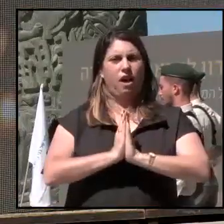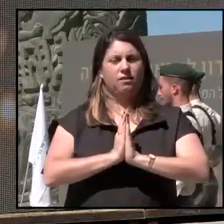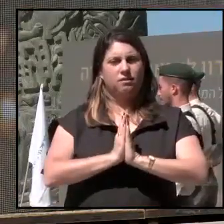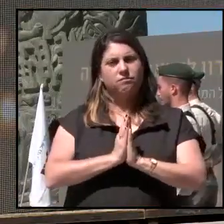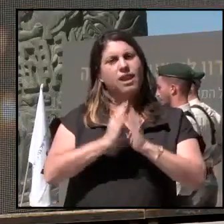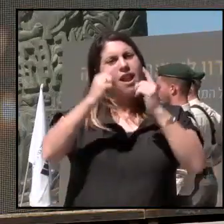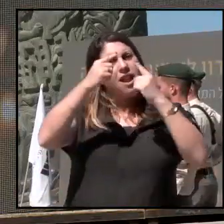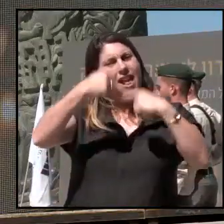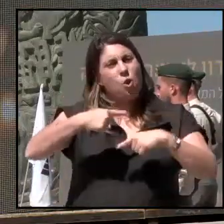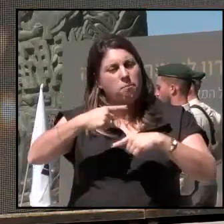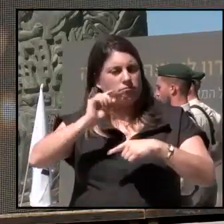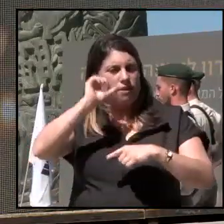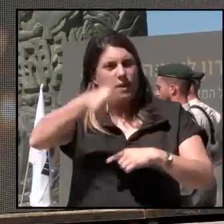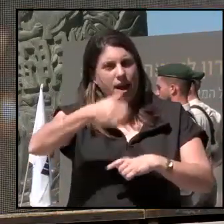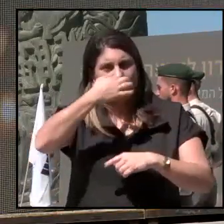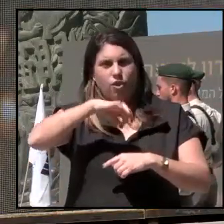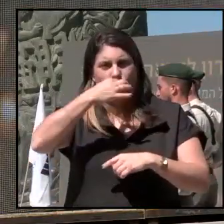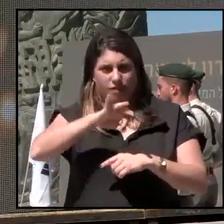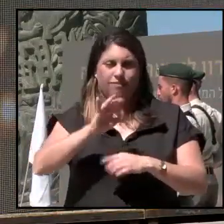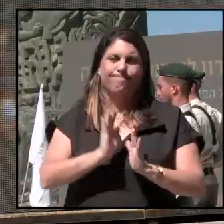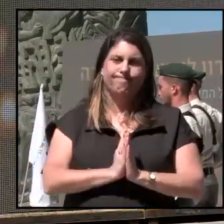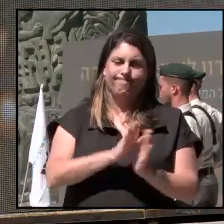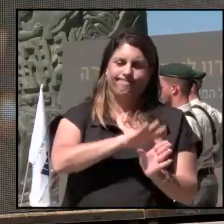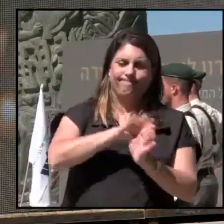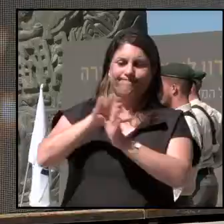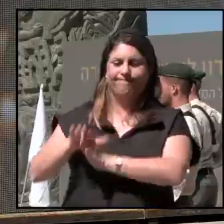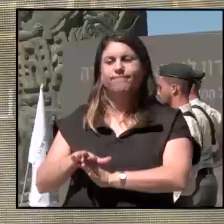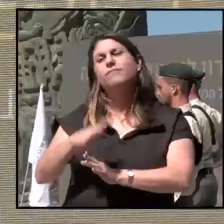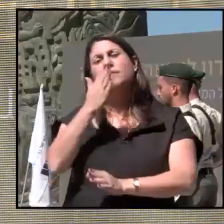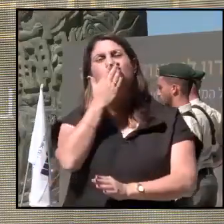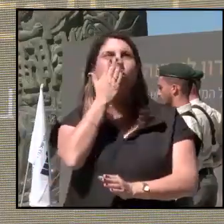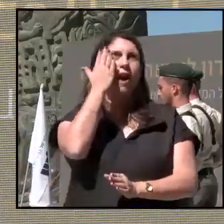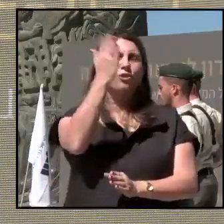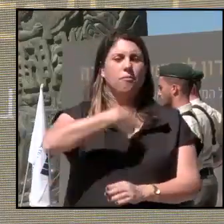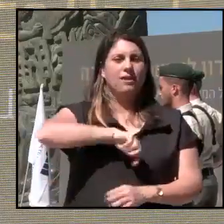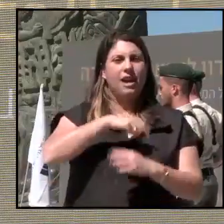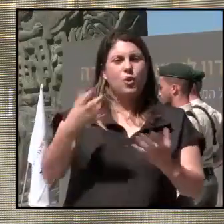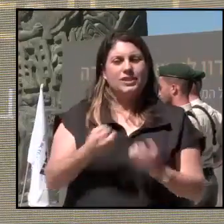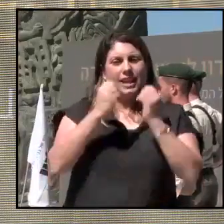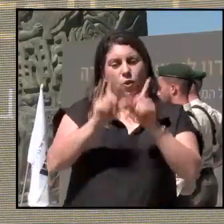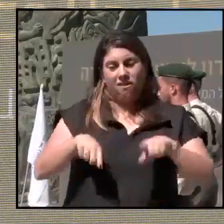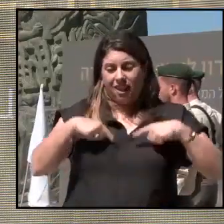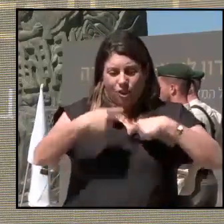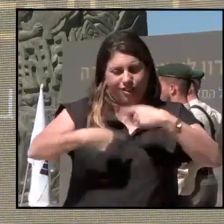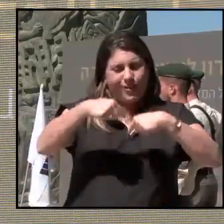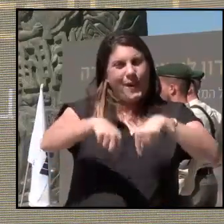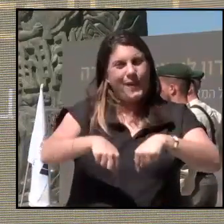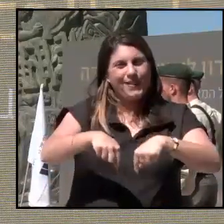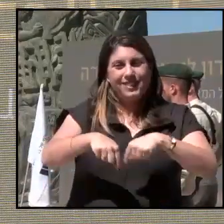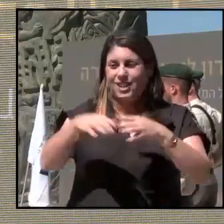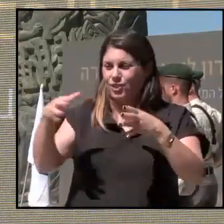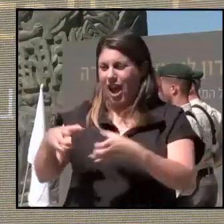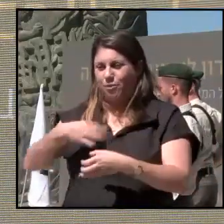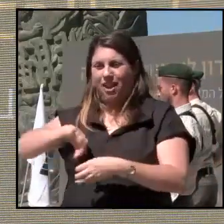ליום אחר טוב יותר. סוף ציטוט. ברוך השם, זכינו לחיות בדור שבו עבר עמנו